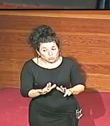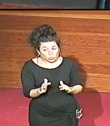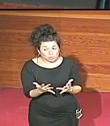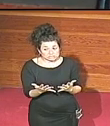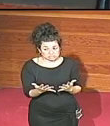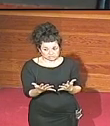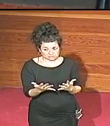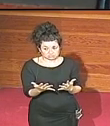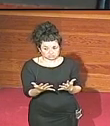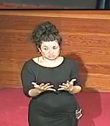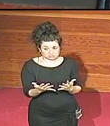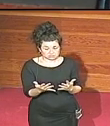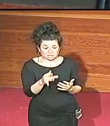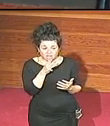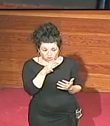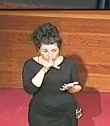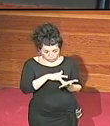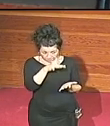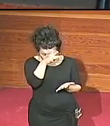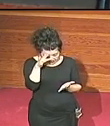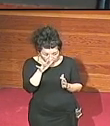eta ikusiko dugu zenbat gelditzen diren. Hau da,